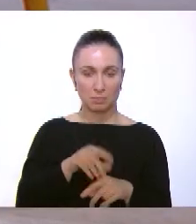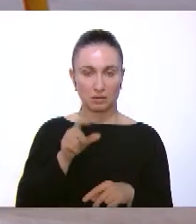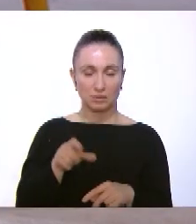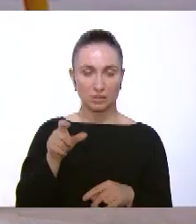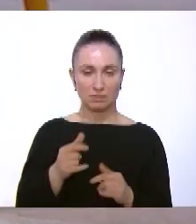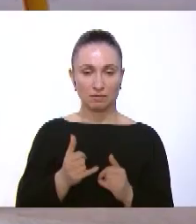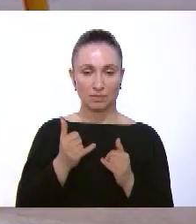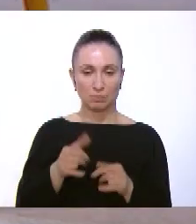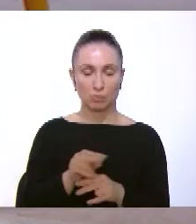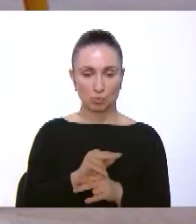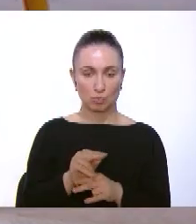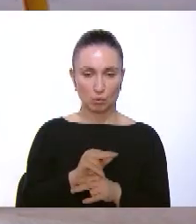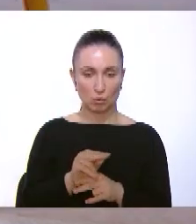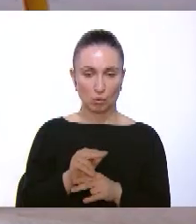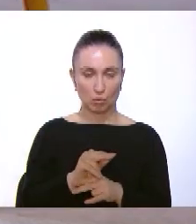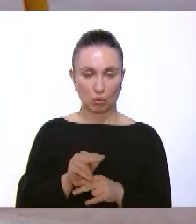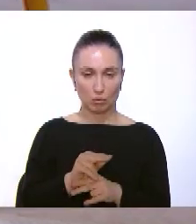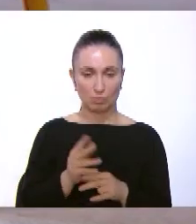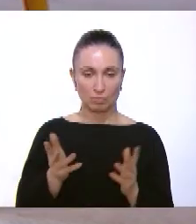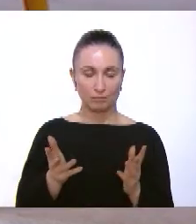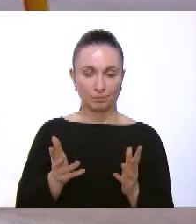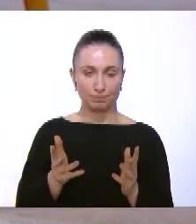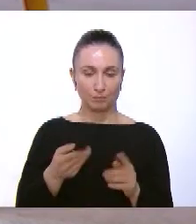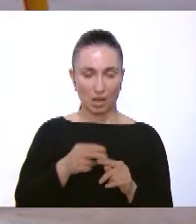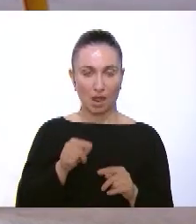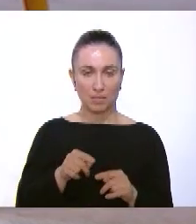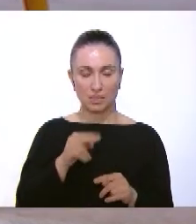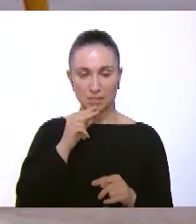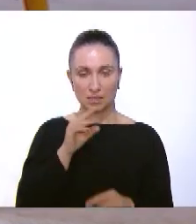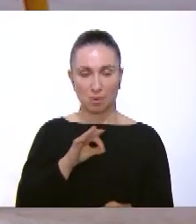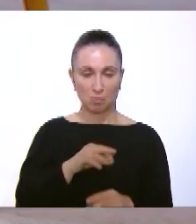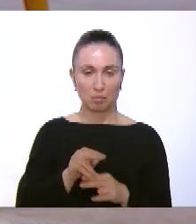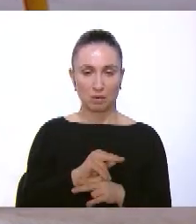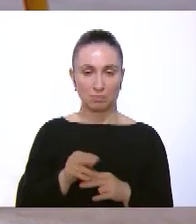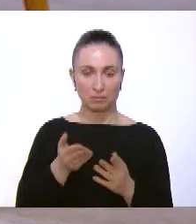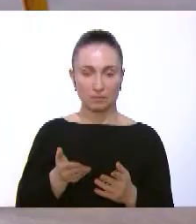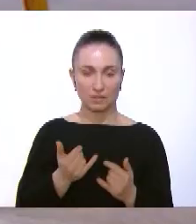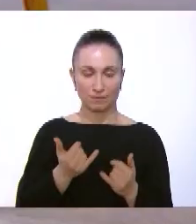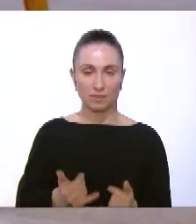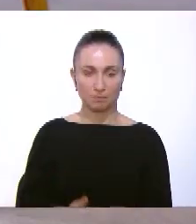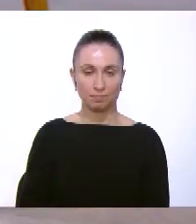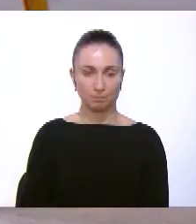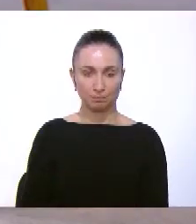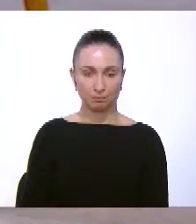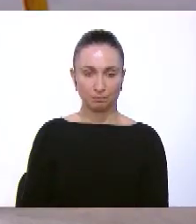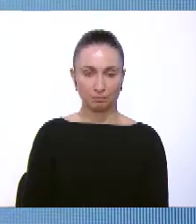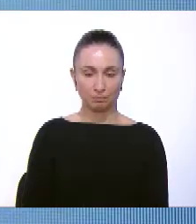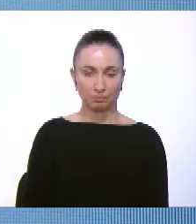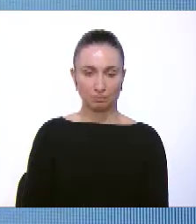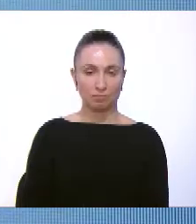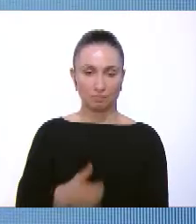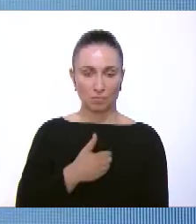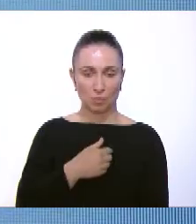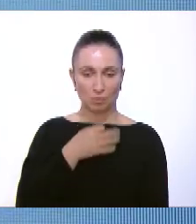პაციენტის მკურნალობის ამ წამლებით მკურნალობისათვის. აქვე